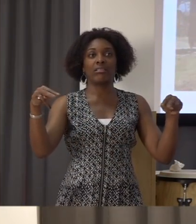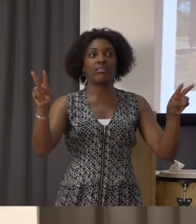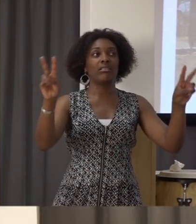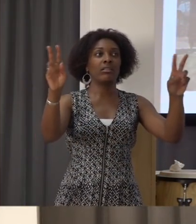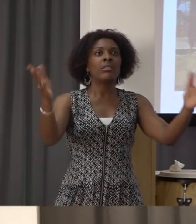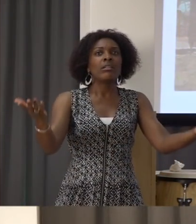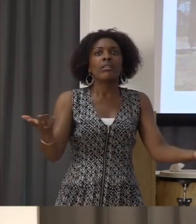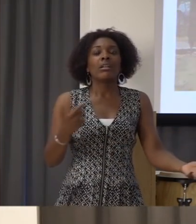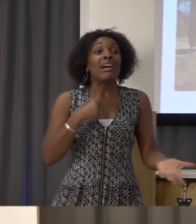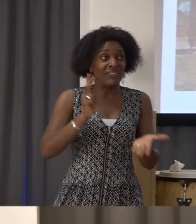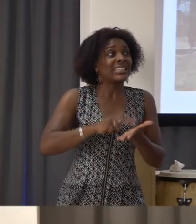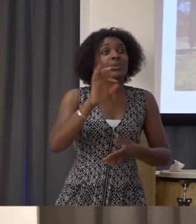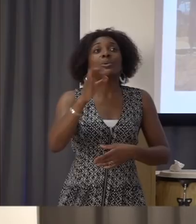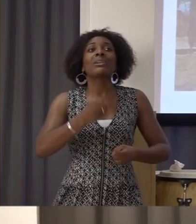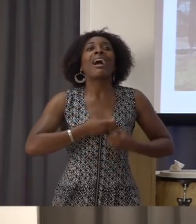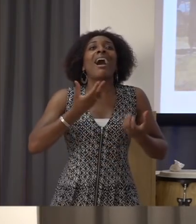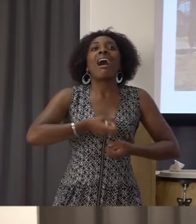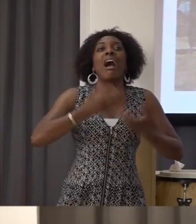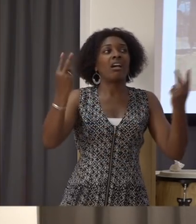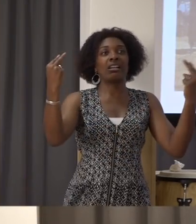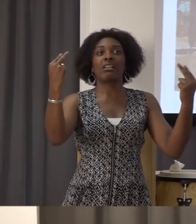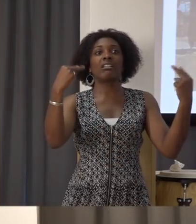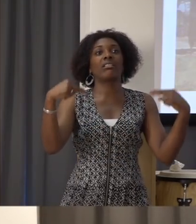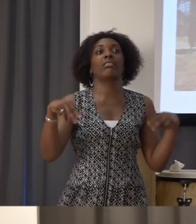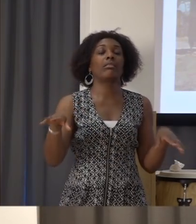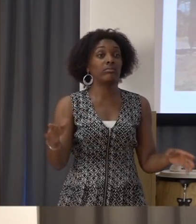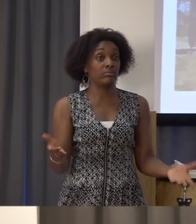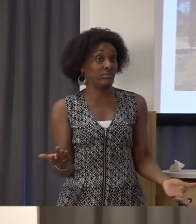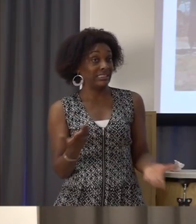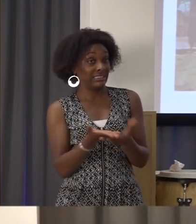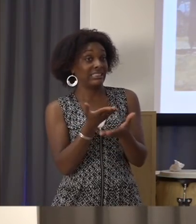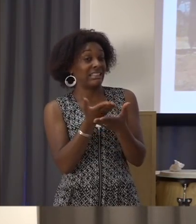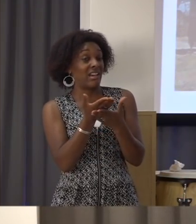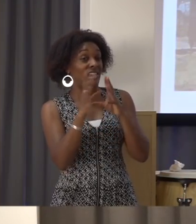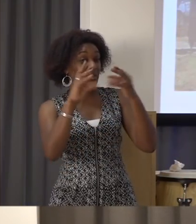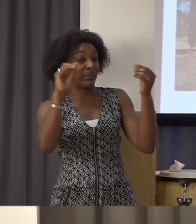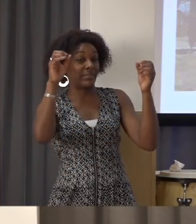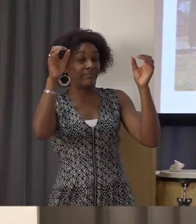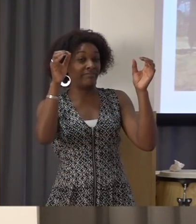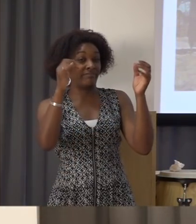tu peux dire la vérité de tout ton cœur, mais non, tu ne seras pas considéré.